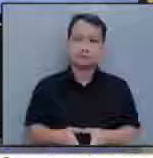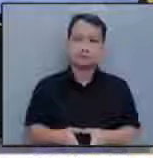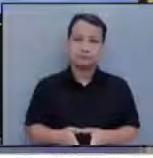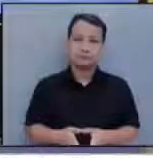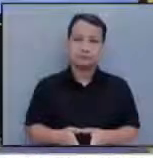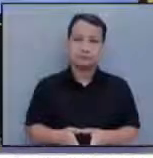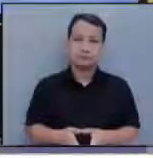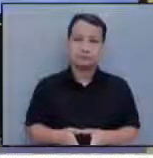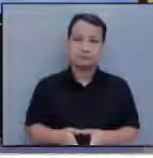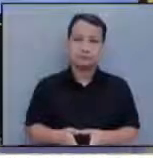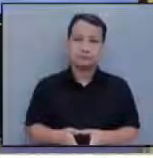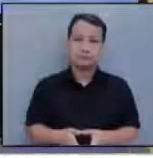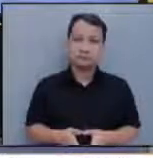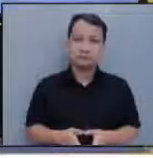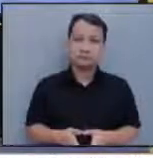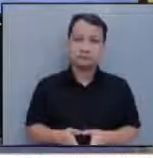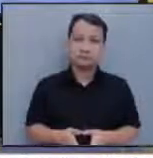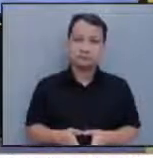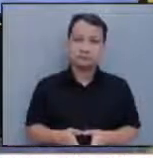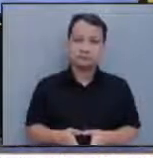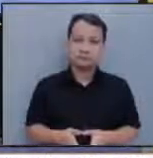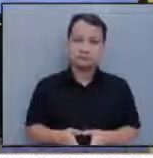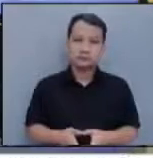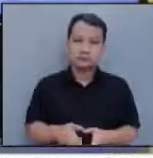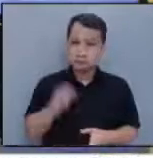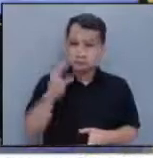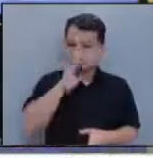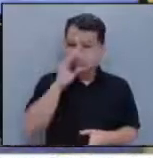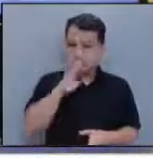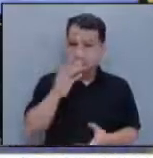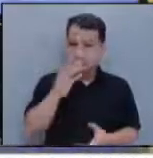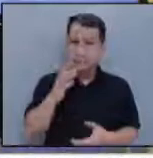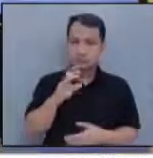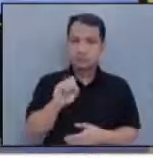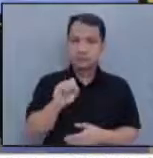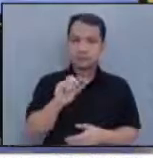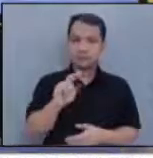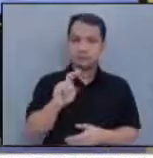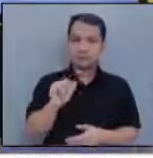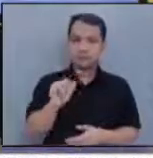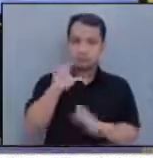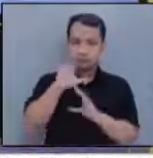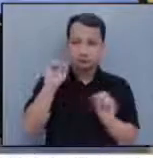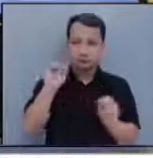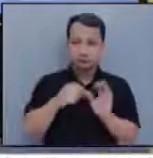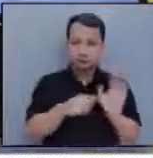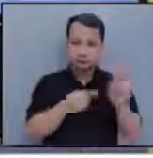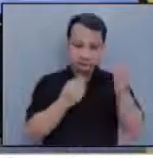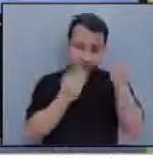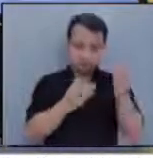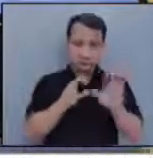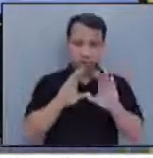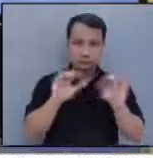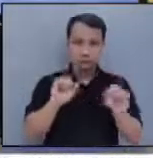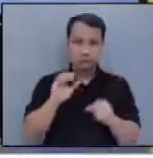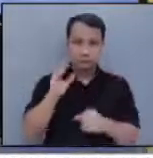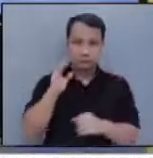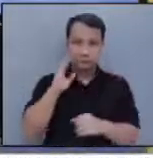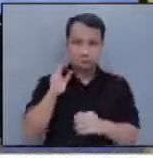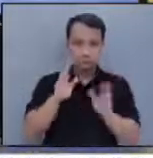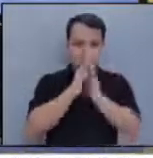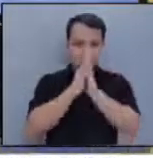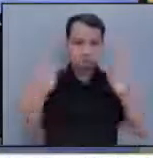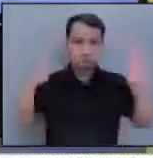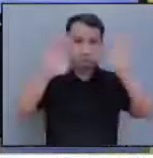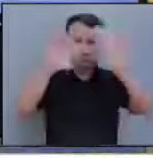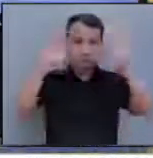Tinutukan ng mga taga Cebu ang State of the Nation Address ni Pangulong Ferdinand Marcos Jr. Naglagay pa ng malaking monitor at mga tent